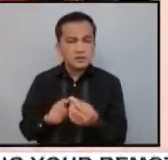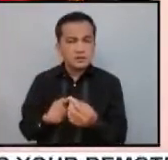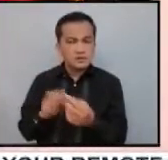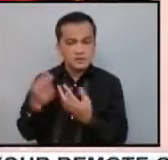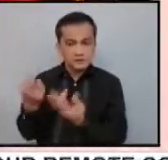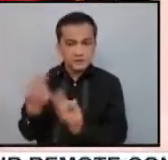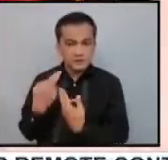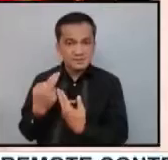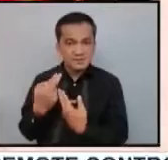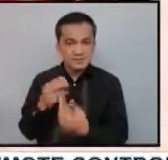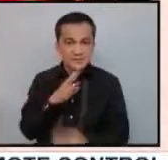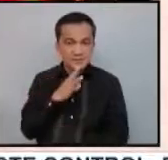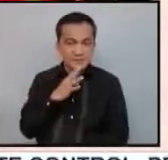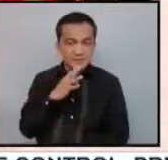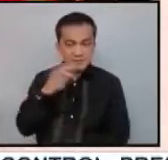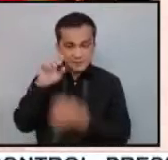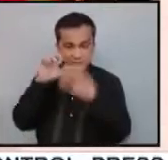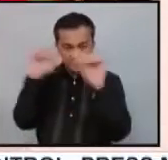Pangulo?